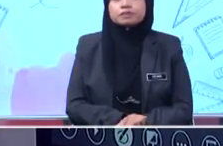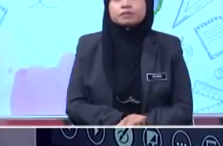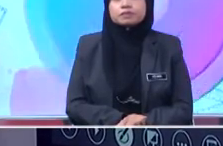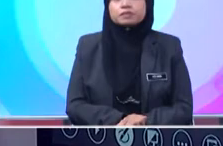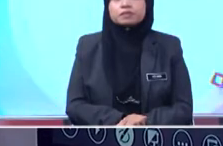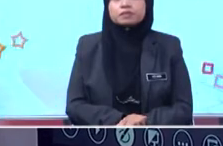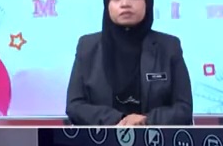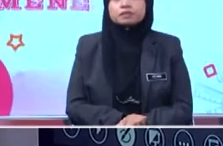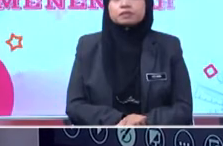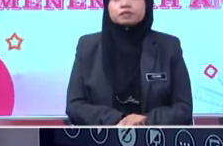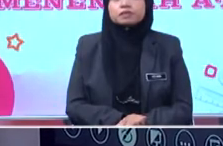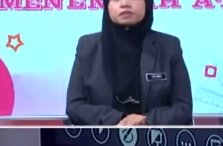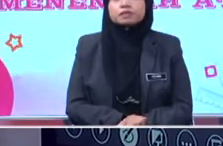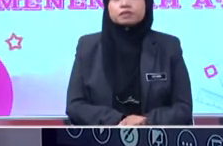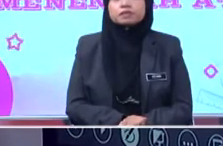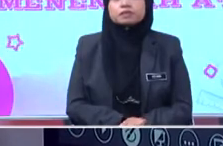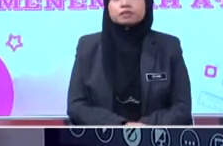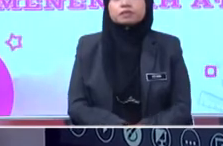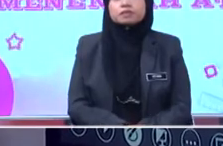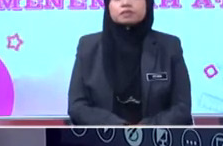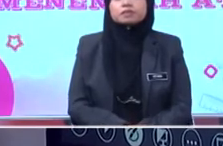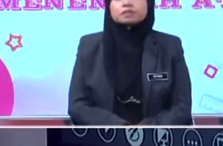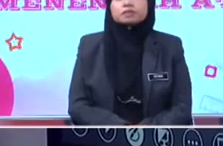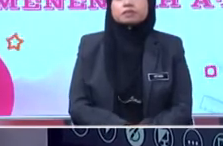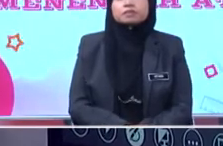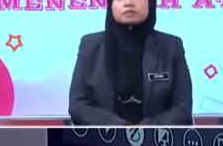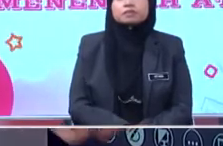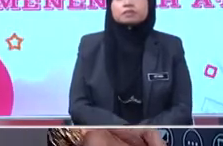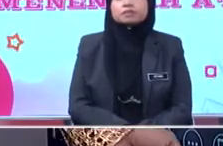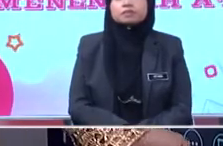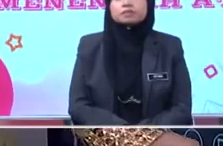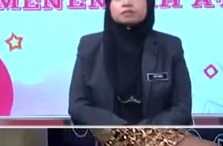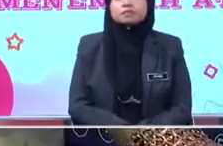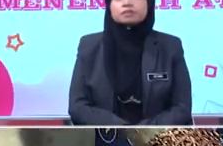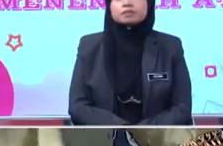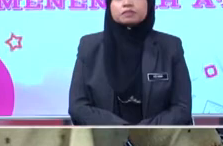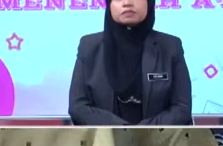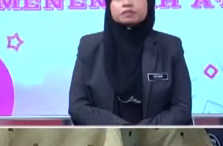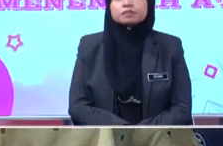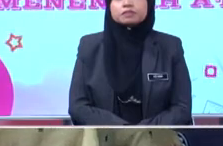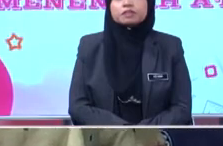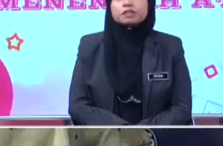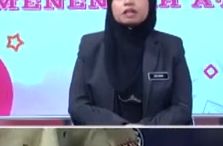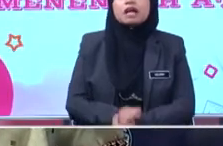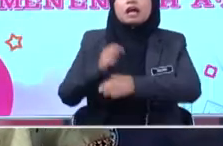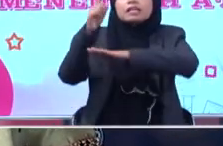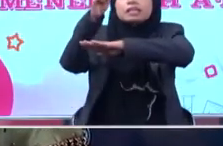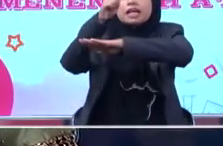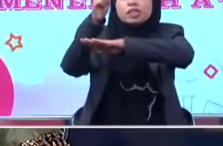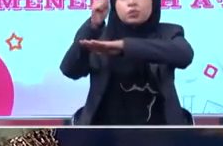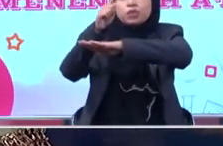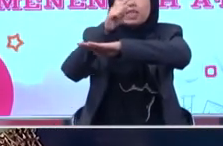yay wallahu ala kulli syai Oke kulli syai-in qodiir tanwin mati